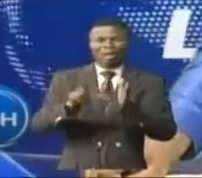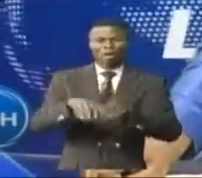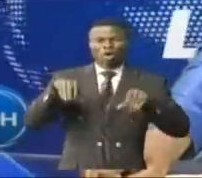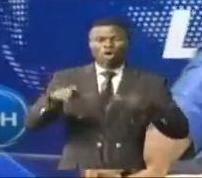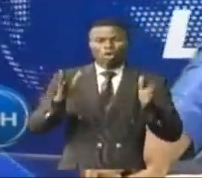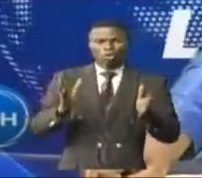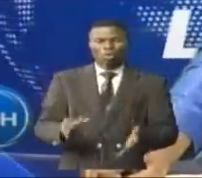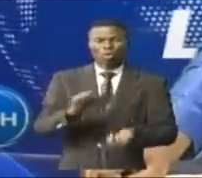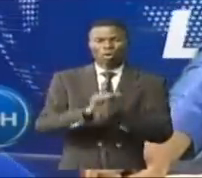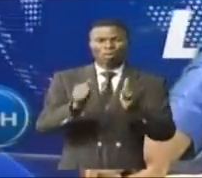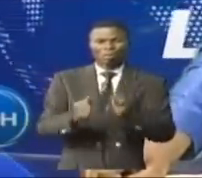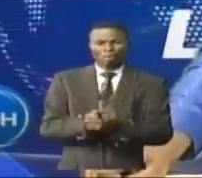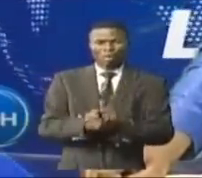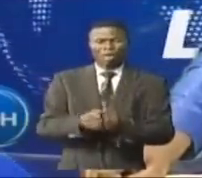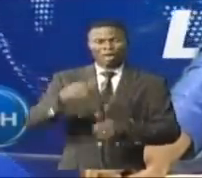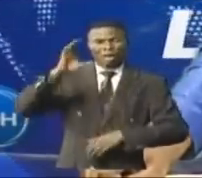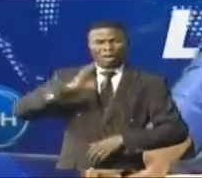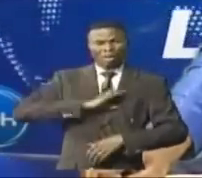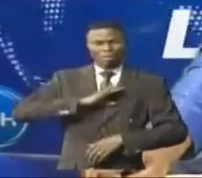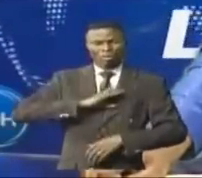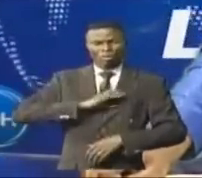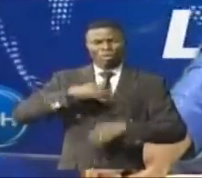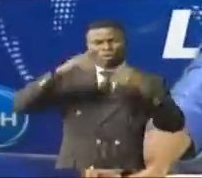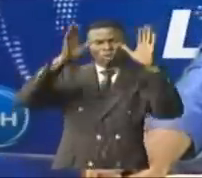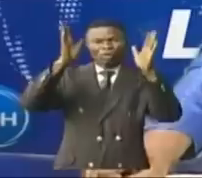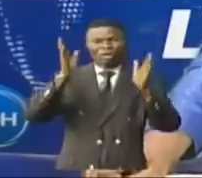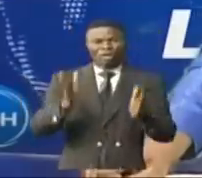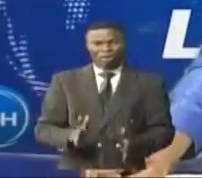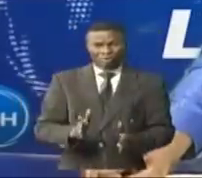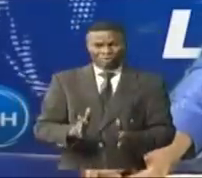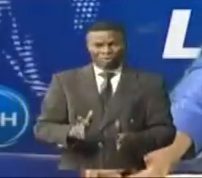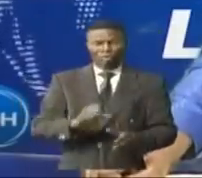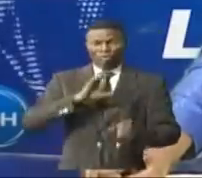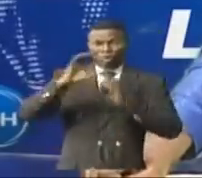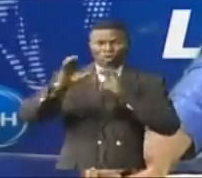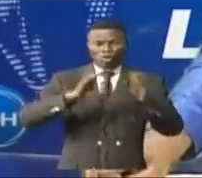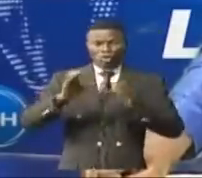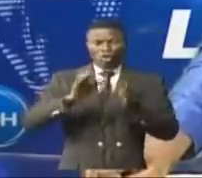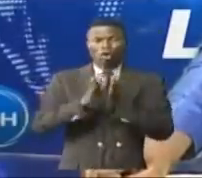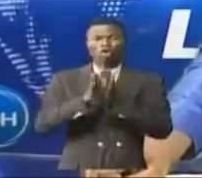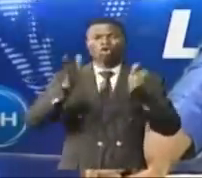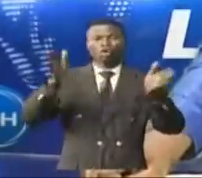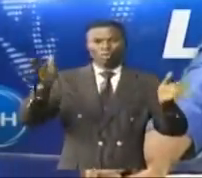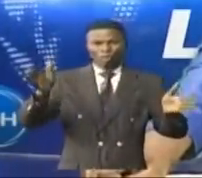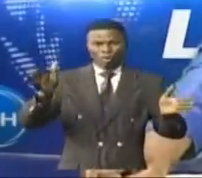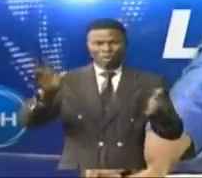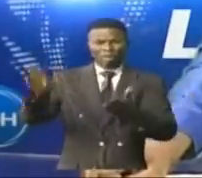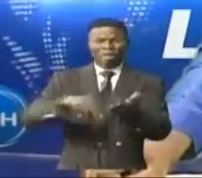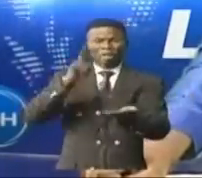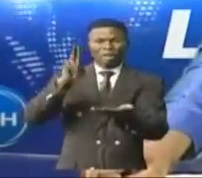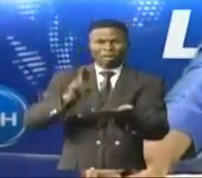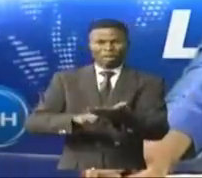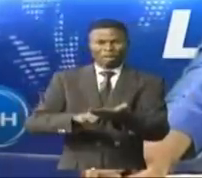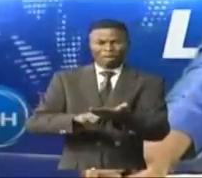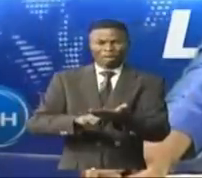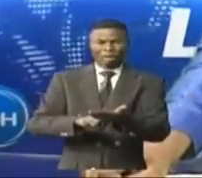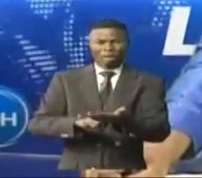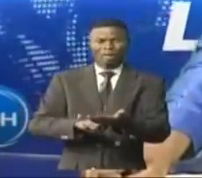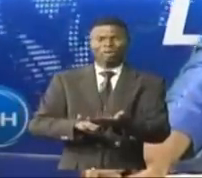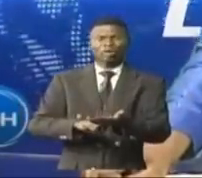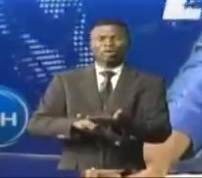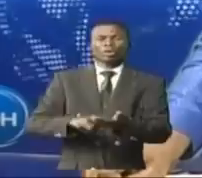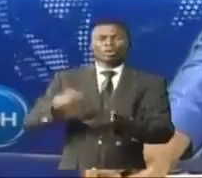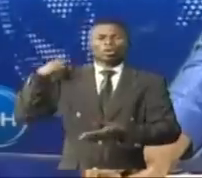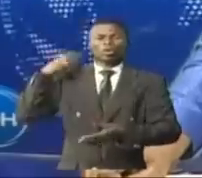en matière de la police des étrangers. Ce communiqué officiel est signé Jantini